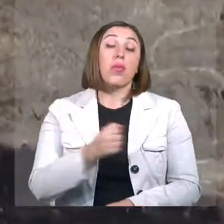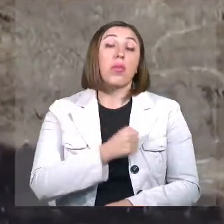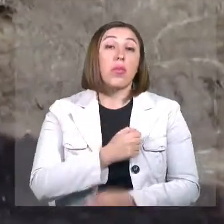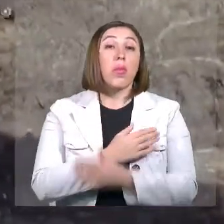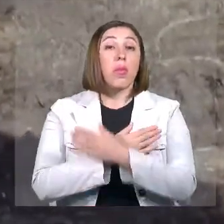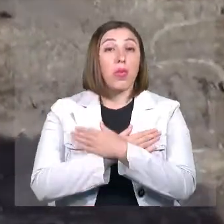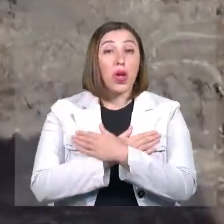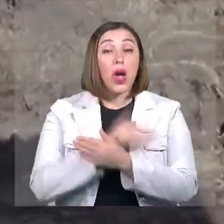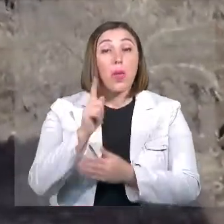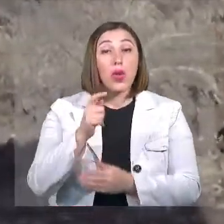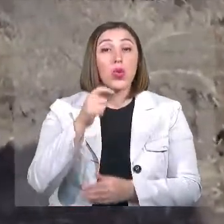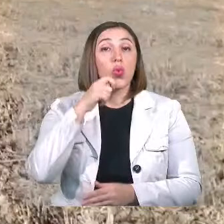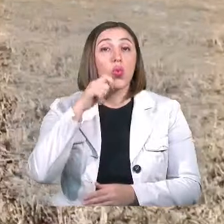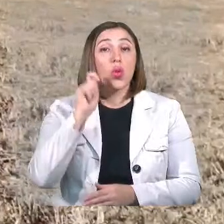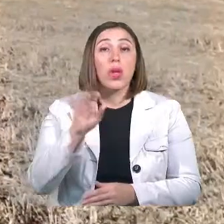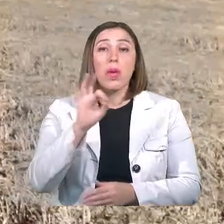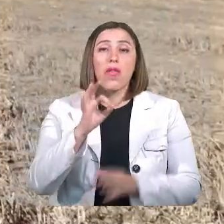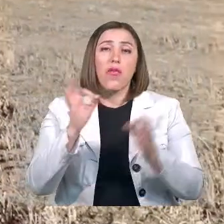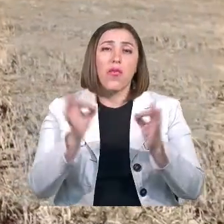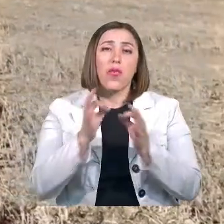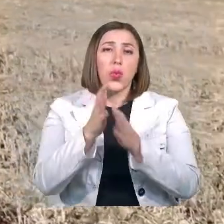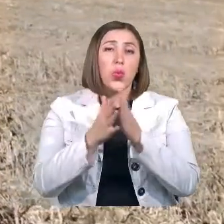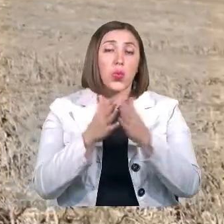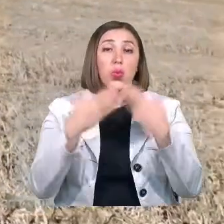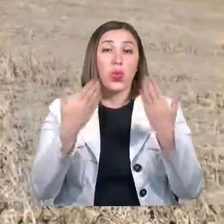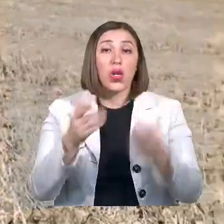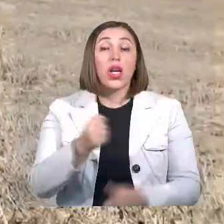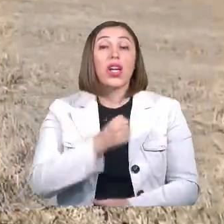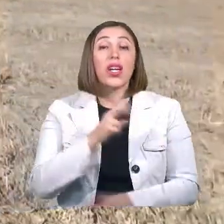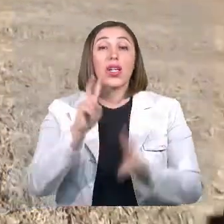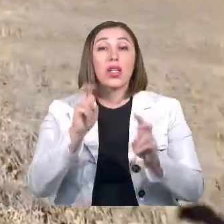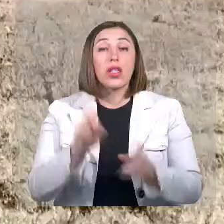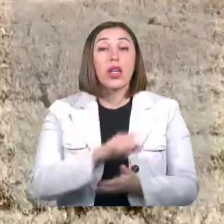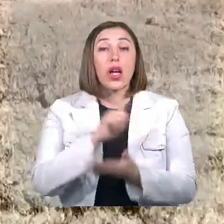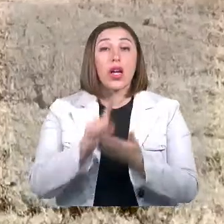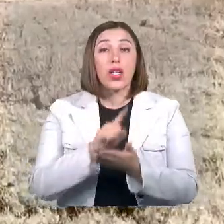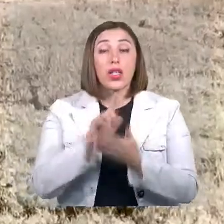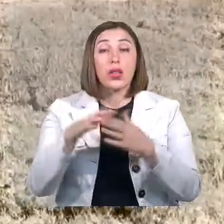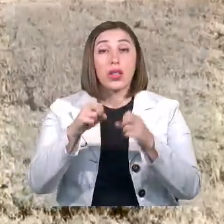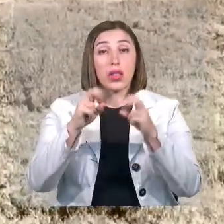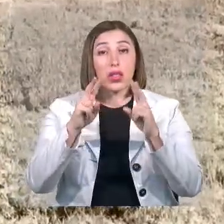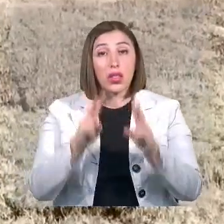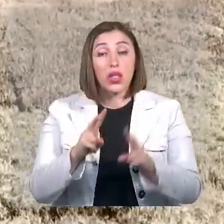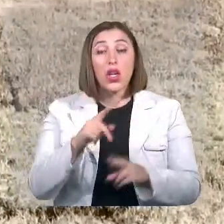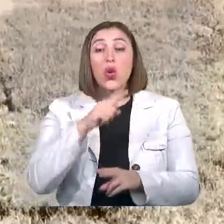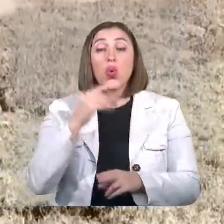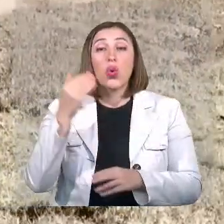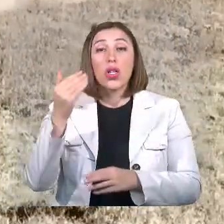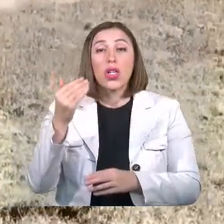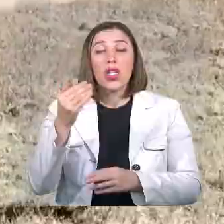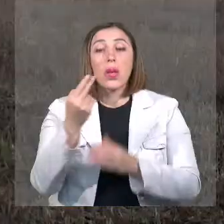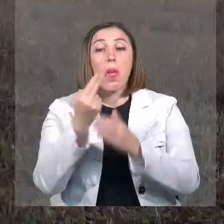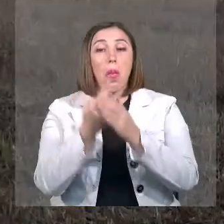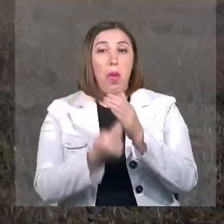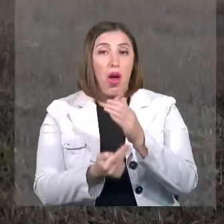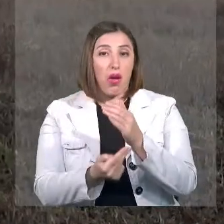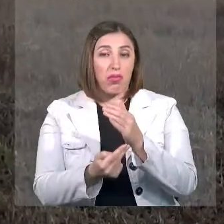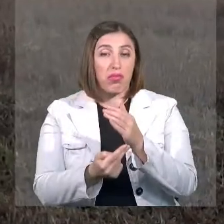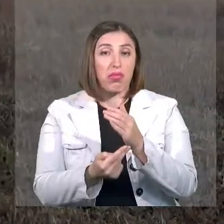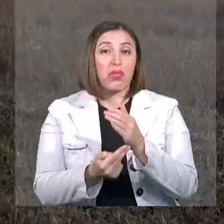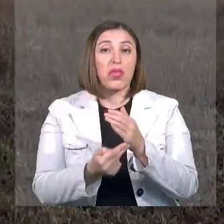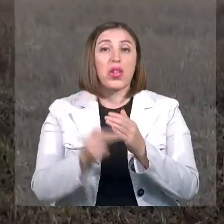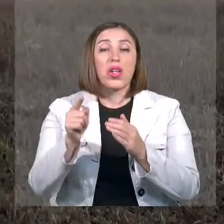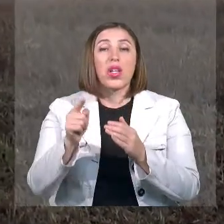չի մեկնաբանել այս հարձակումը։ Ռազմական հարցերով վերլուծաբանները ռուսական կողմի հերթական ձախողում են համարում